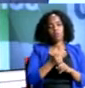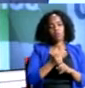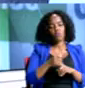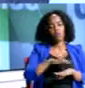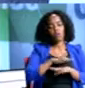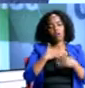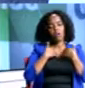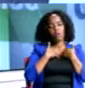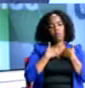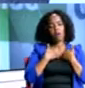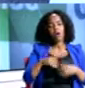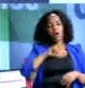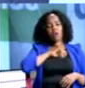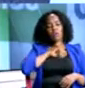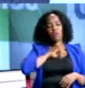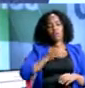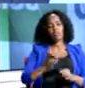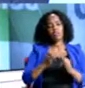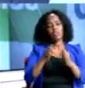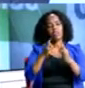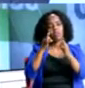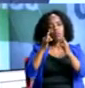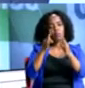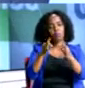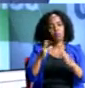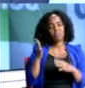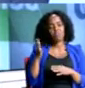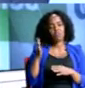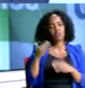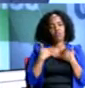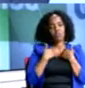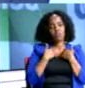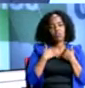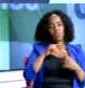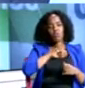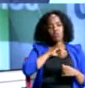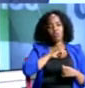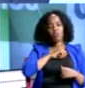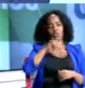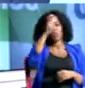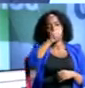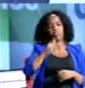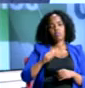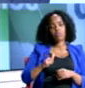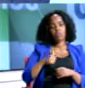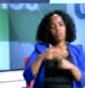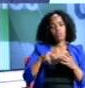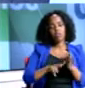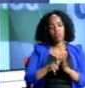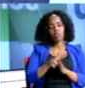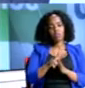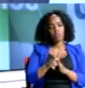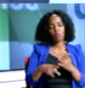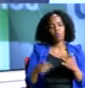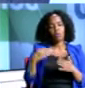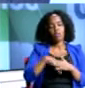qaba halli qufan tidederbu wonto welfekesu tujira namon yoro qufan gereqillin setti virusin kun